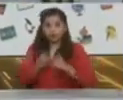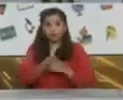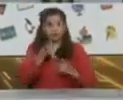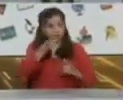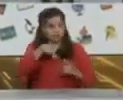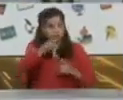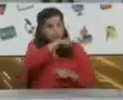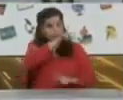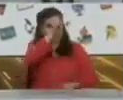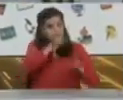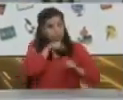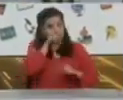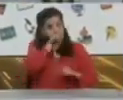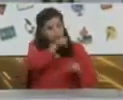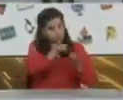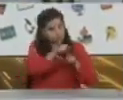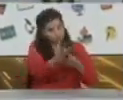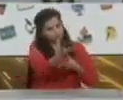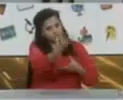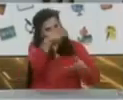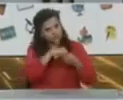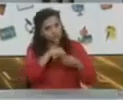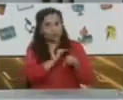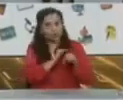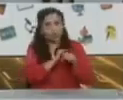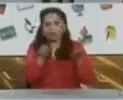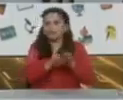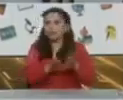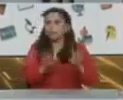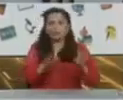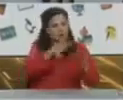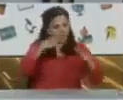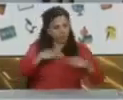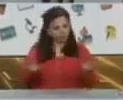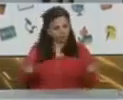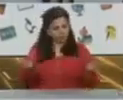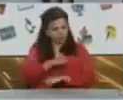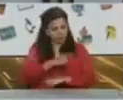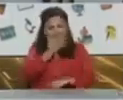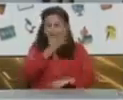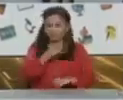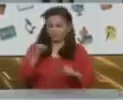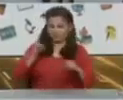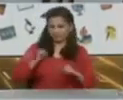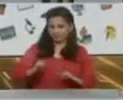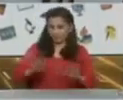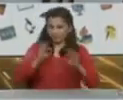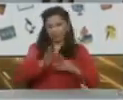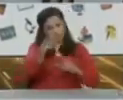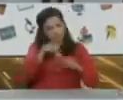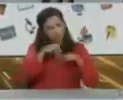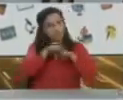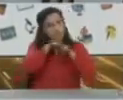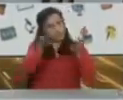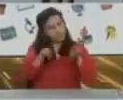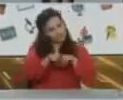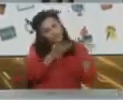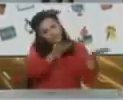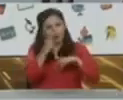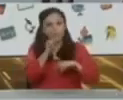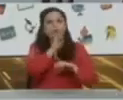भी हमारे परिवार के मेहमान के रूप में कपड़े पहन करके, अच्छे कपड़े पहन करके परिवार के सबको लेकर के आ